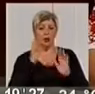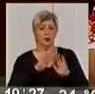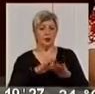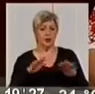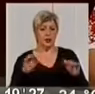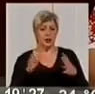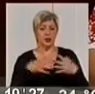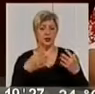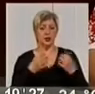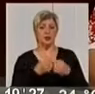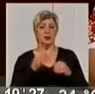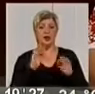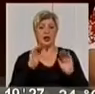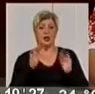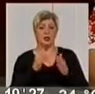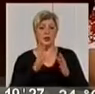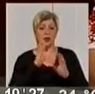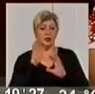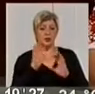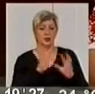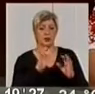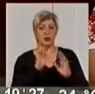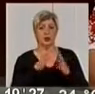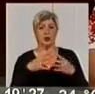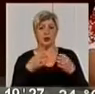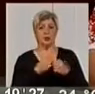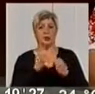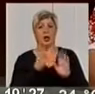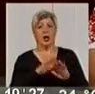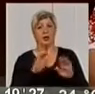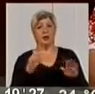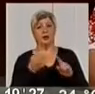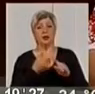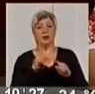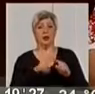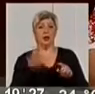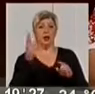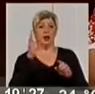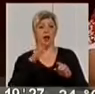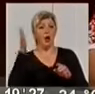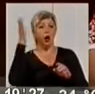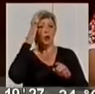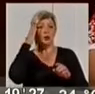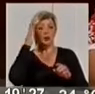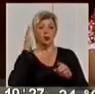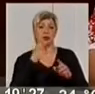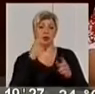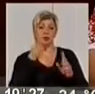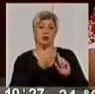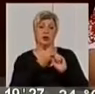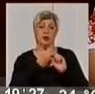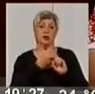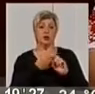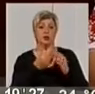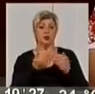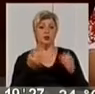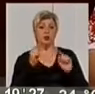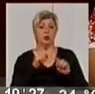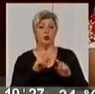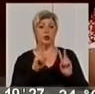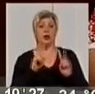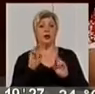які з малозабезпечених сімей, а дітки, які обдаровані, в залежності від того, який в нього диплом. Якщо це диплом